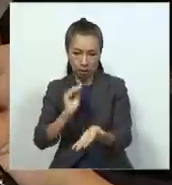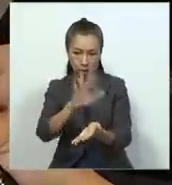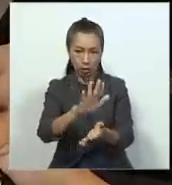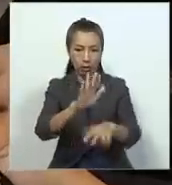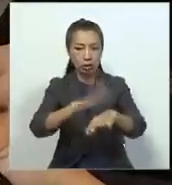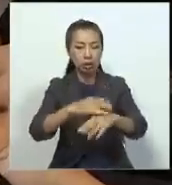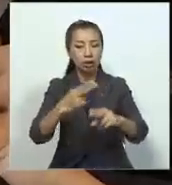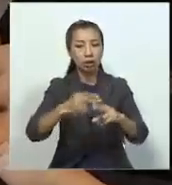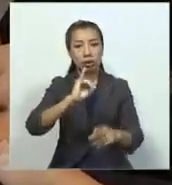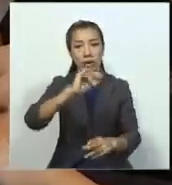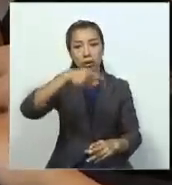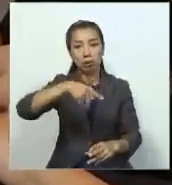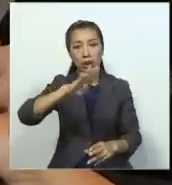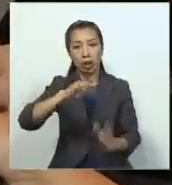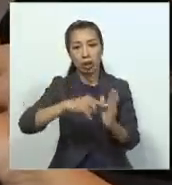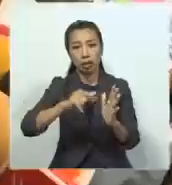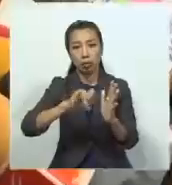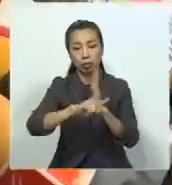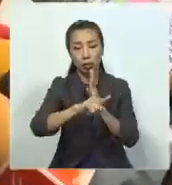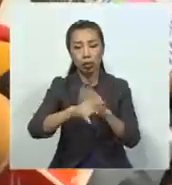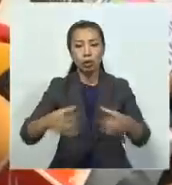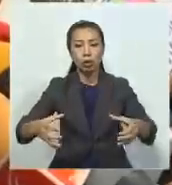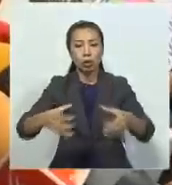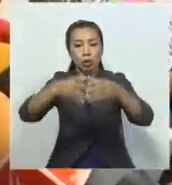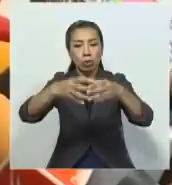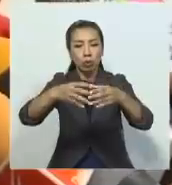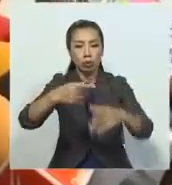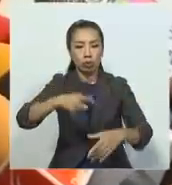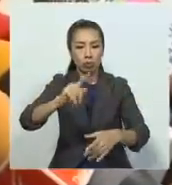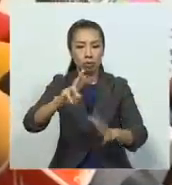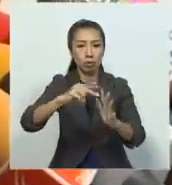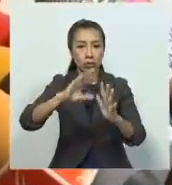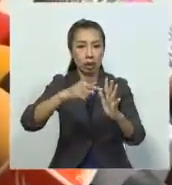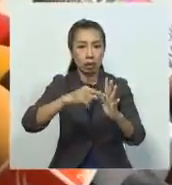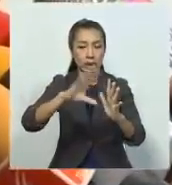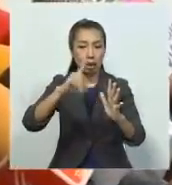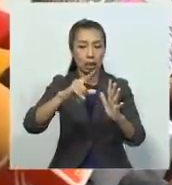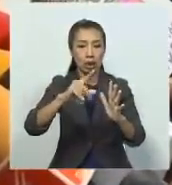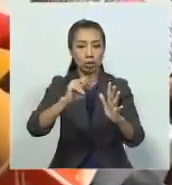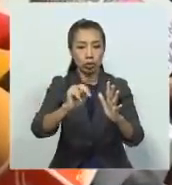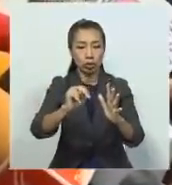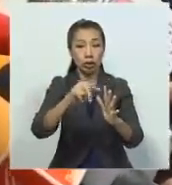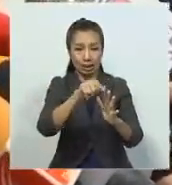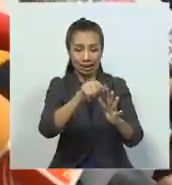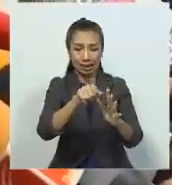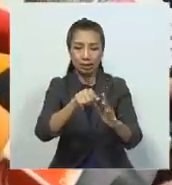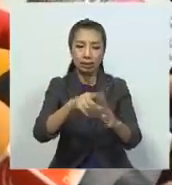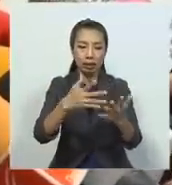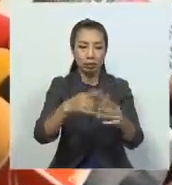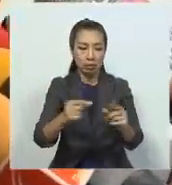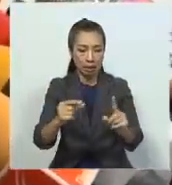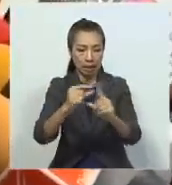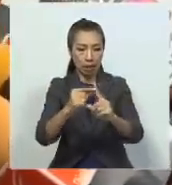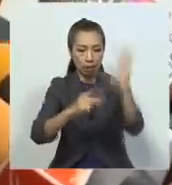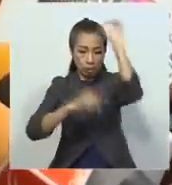ไพบูลย์นิติตะวันหัวหน้าพรรคประชาชนปฏิรูปติดป้ายหาเสียงระบุคำว่าพระพุทธเจ้า